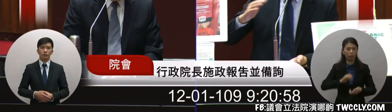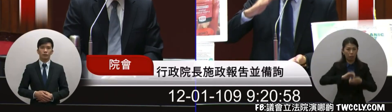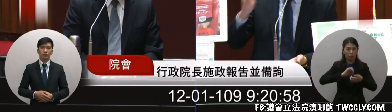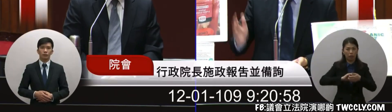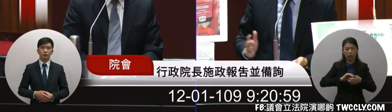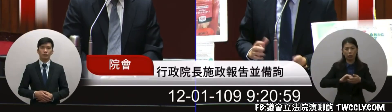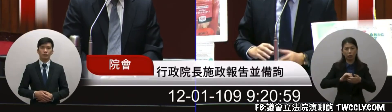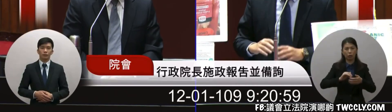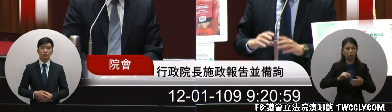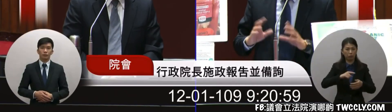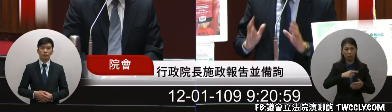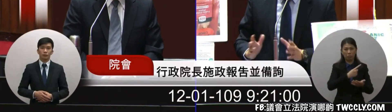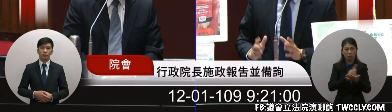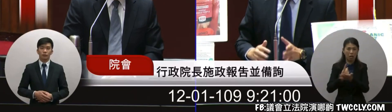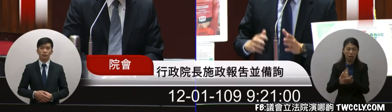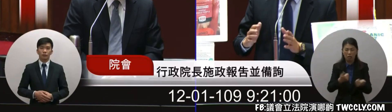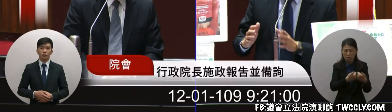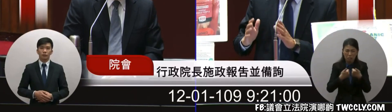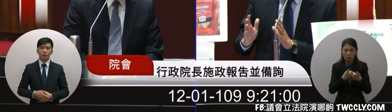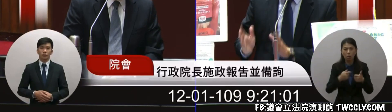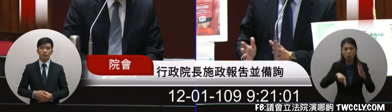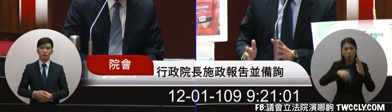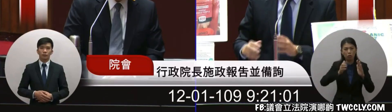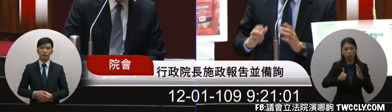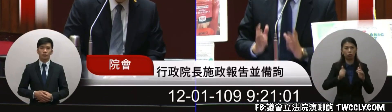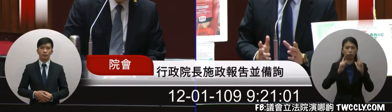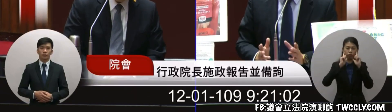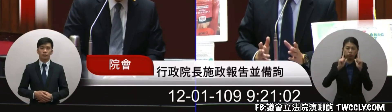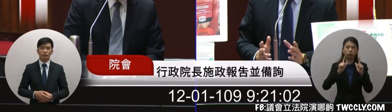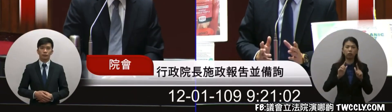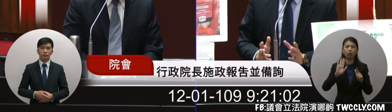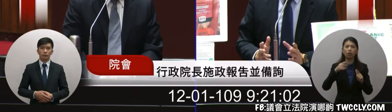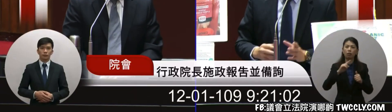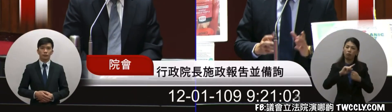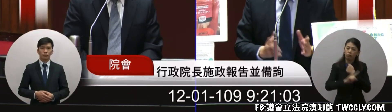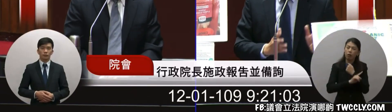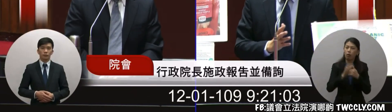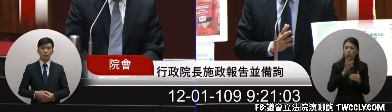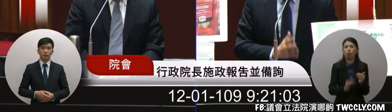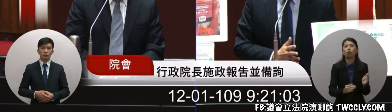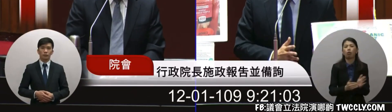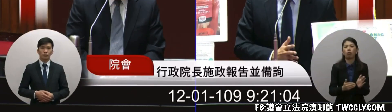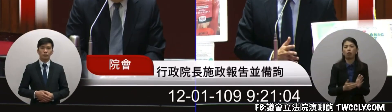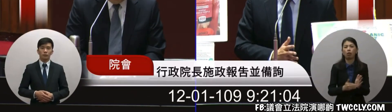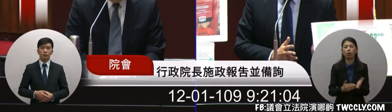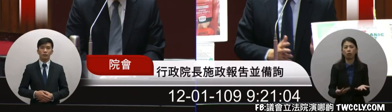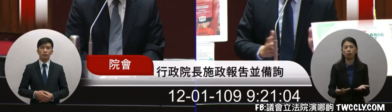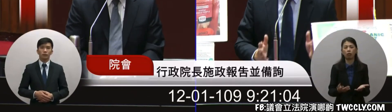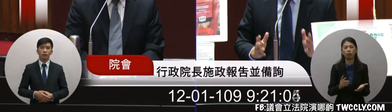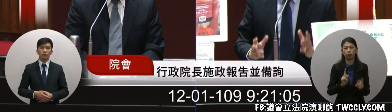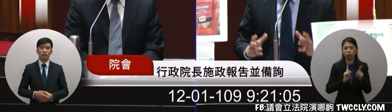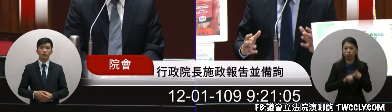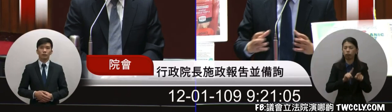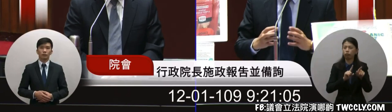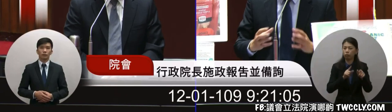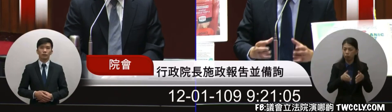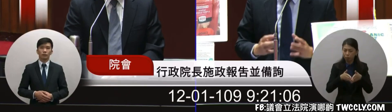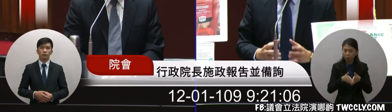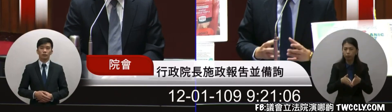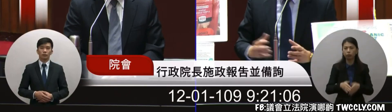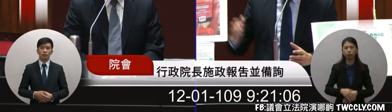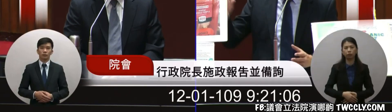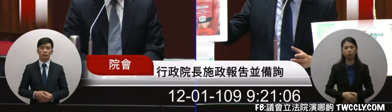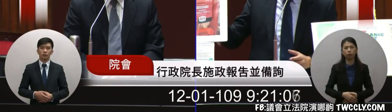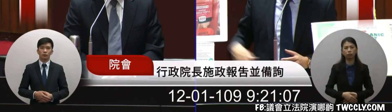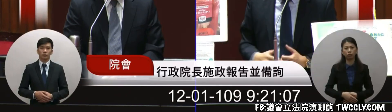到全部都是院。所以，但是你们因为既然在法制上有了这些，那但是既然如何把它做好，我觉得这个还是要一个院里